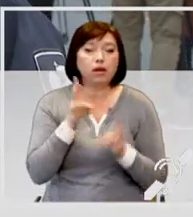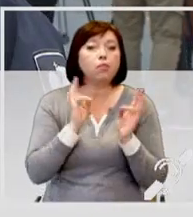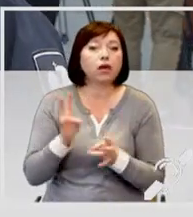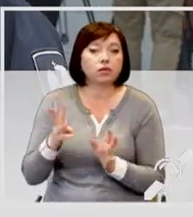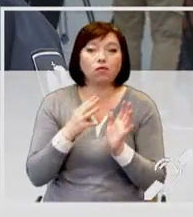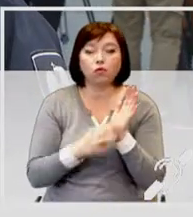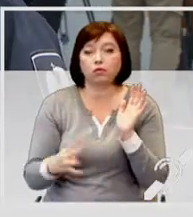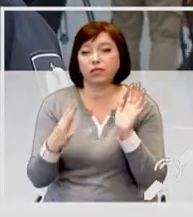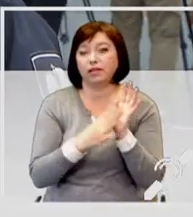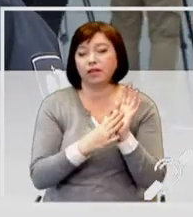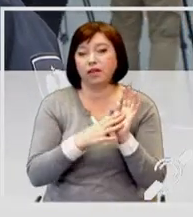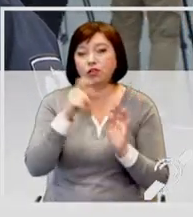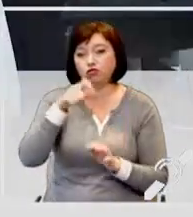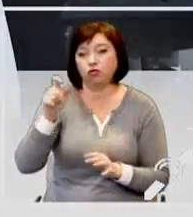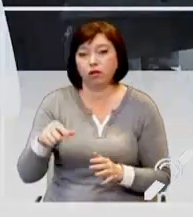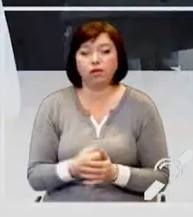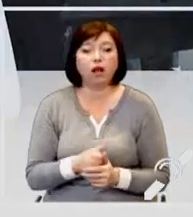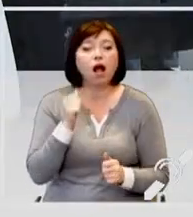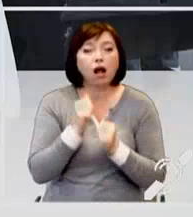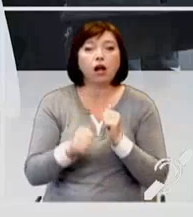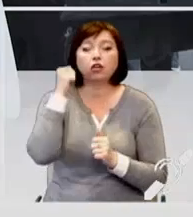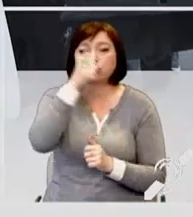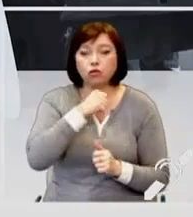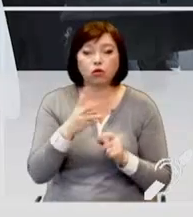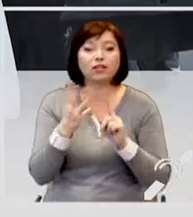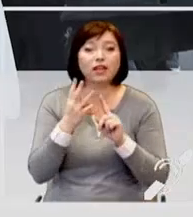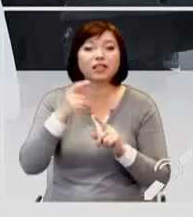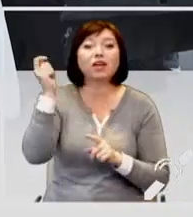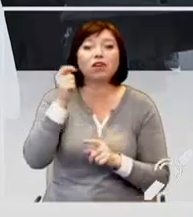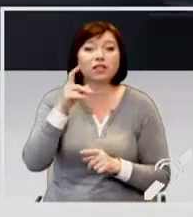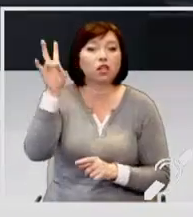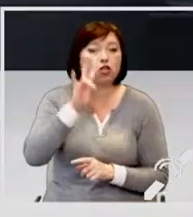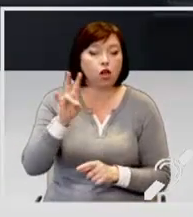accidentați 89 de persoane. În fiecare an, în a treia duminică din